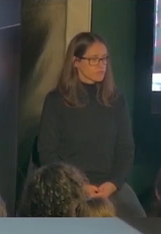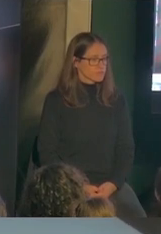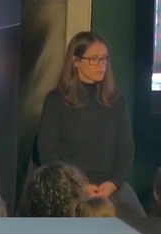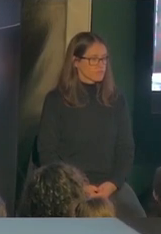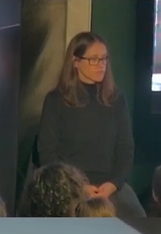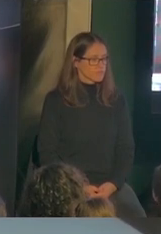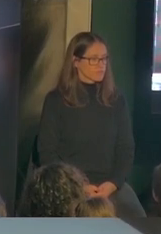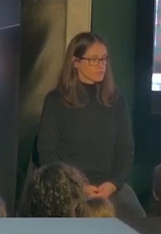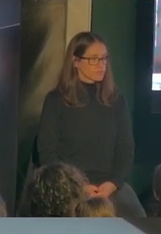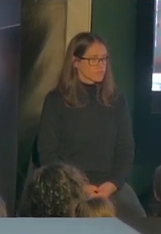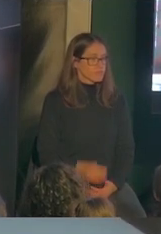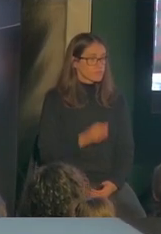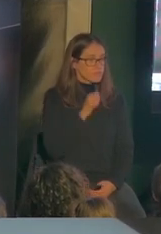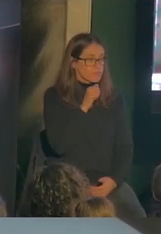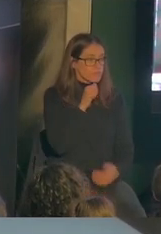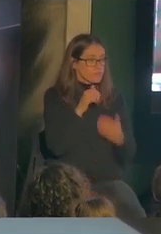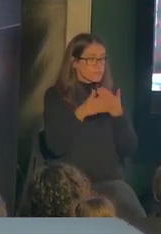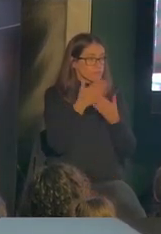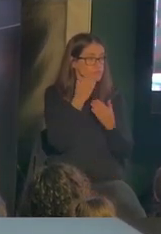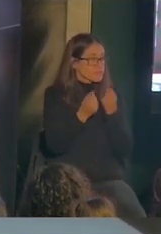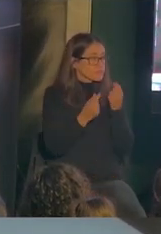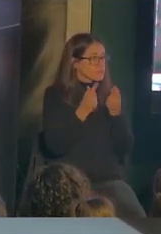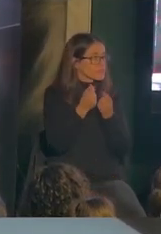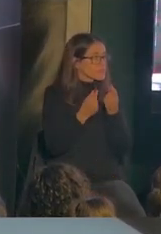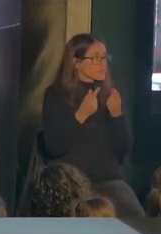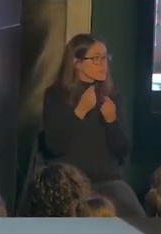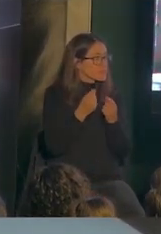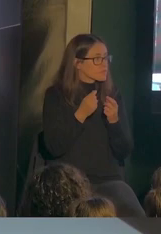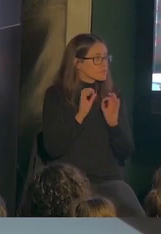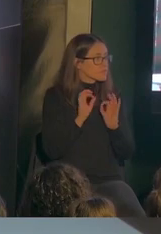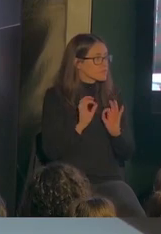Això està arrencant i ja el tindria.